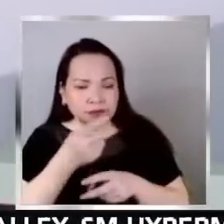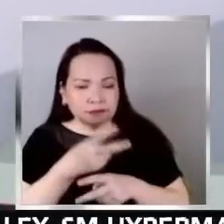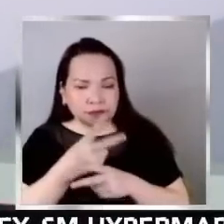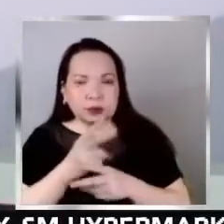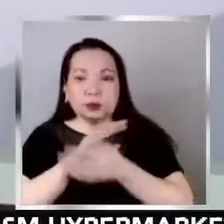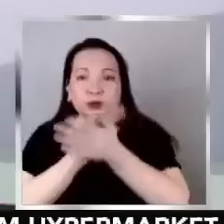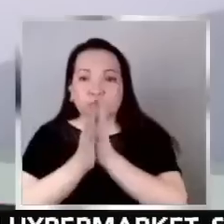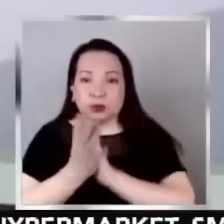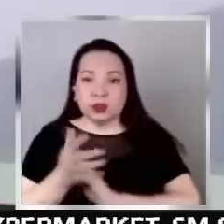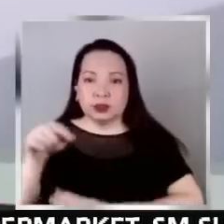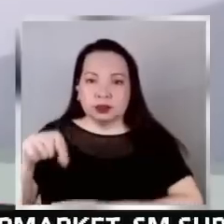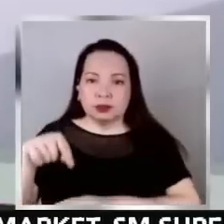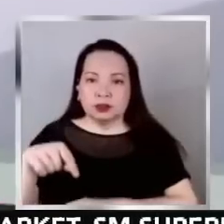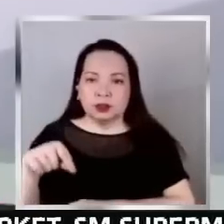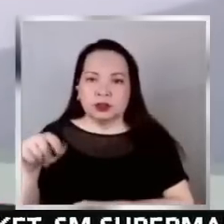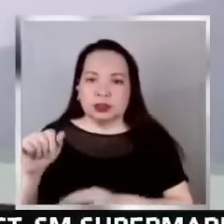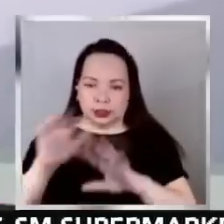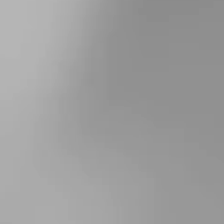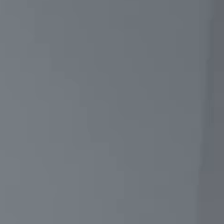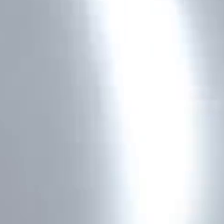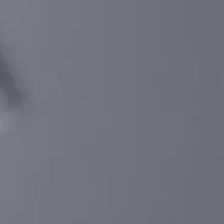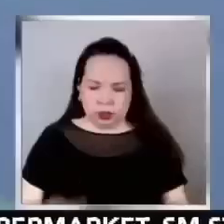ang tinutukan ni JP Soriano.